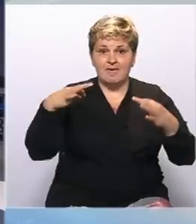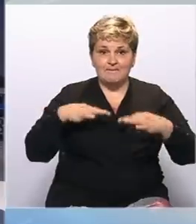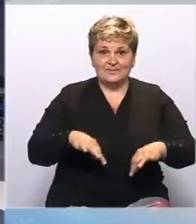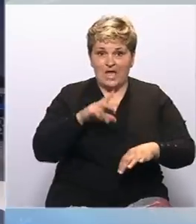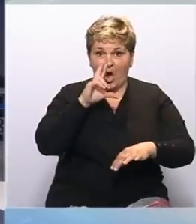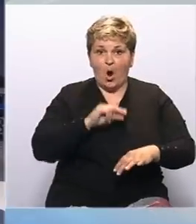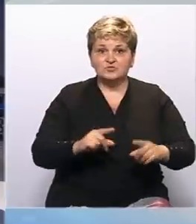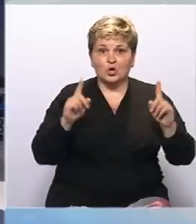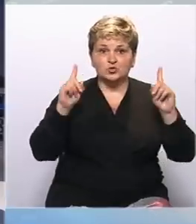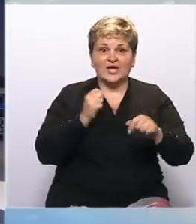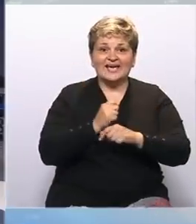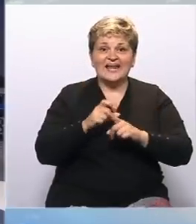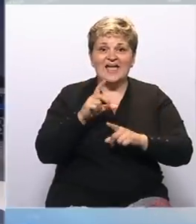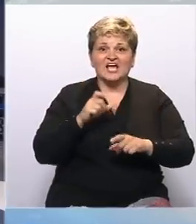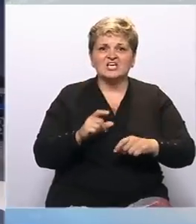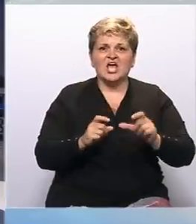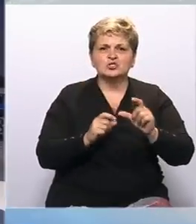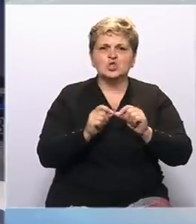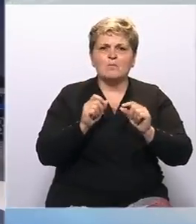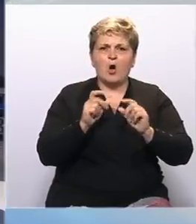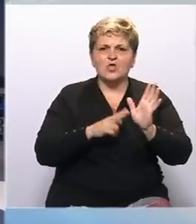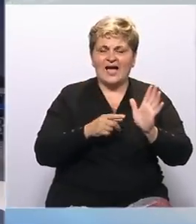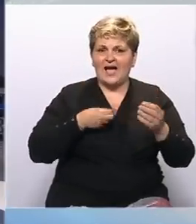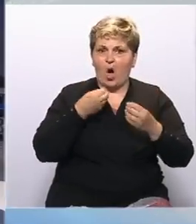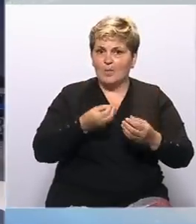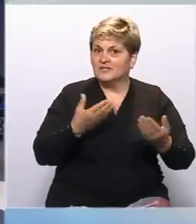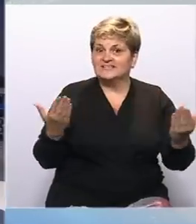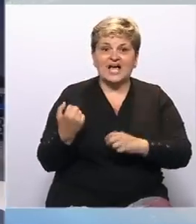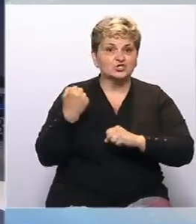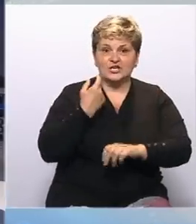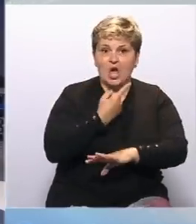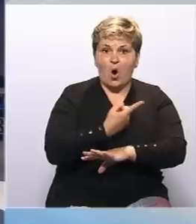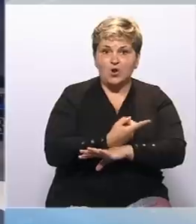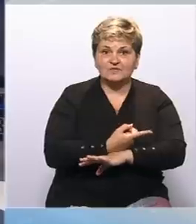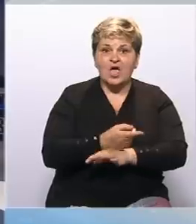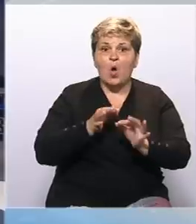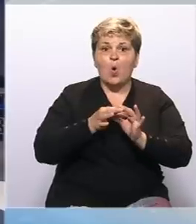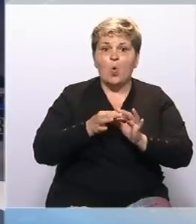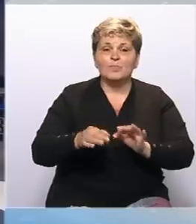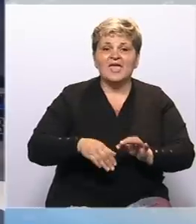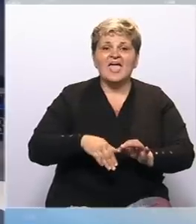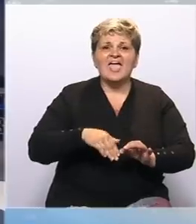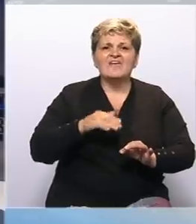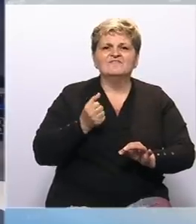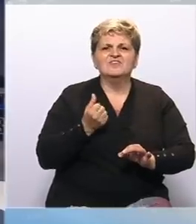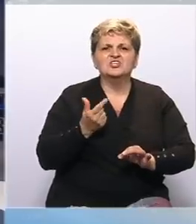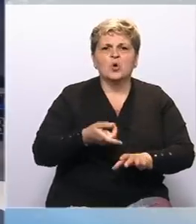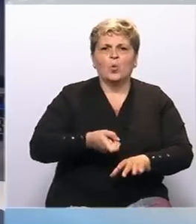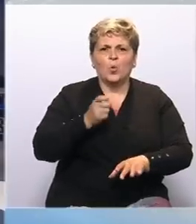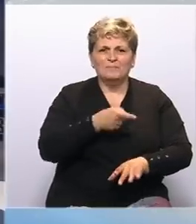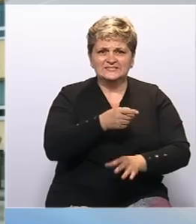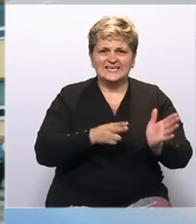Predsjednica Opštinskog suda Gradačac Slobodanka Kojić obrazložila je zašto nije donesena odluka o određivanju mjera višestrukom ubici